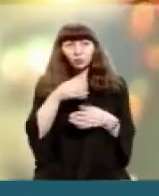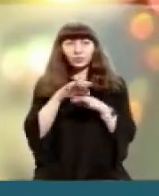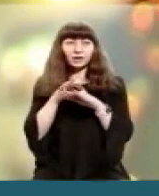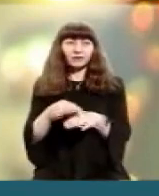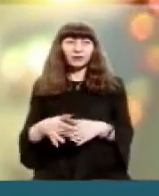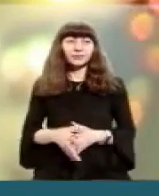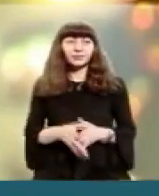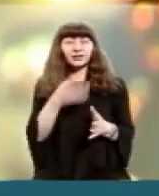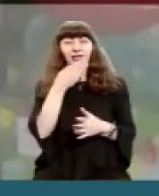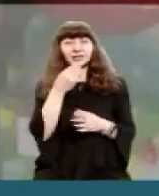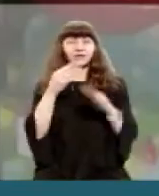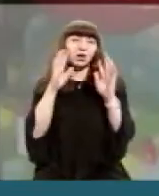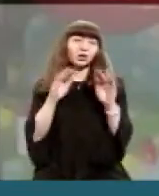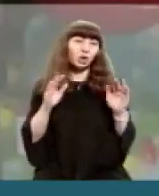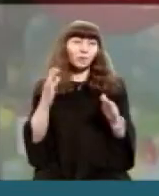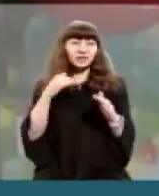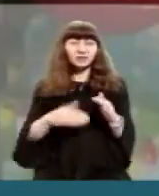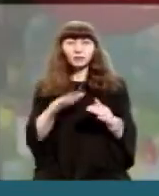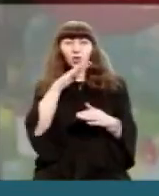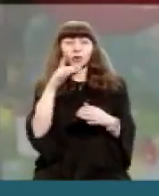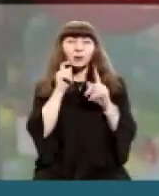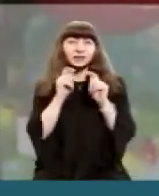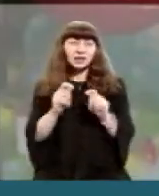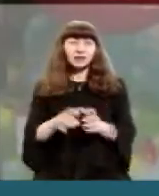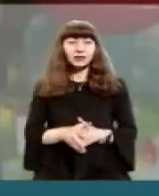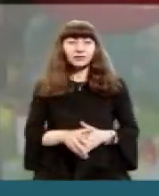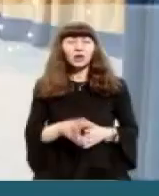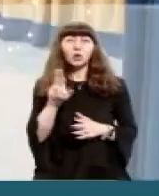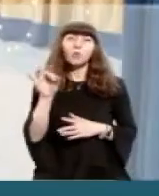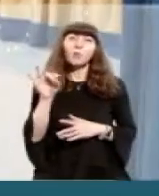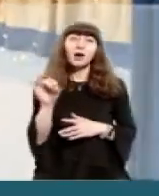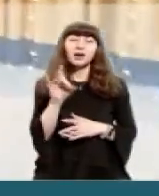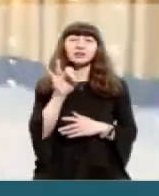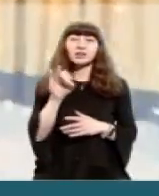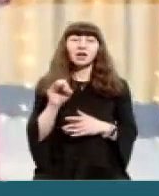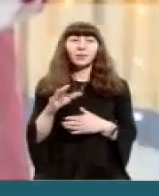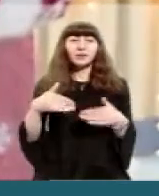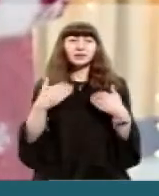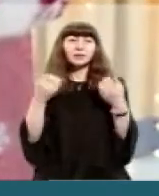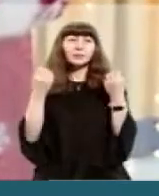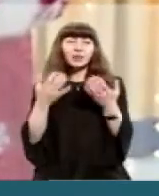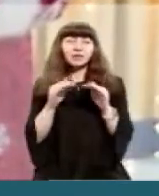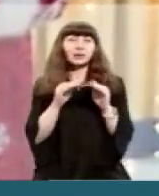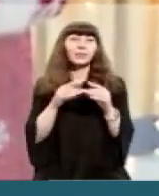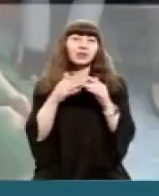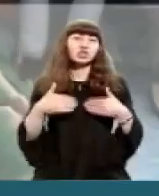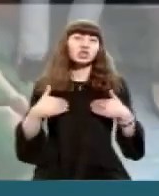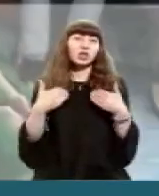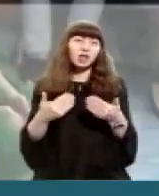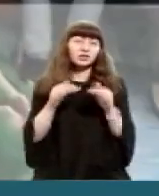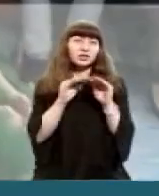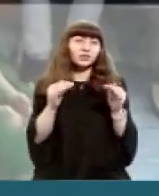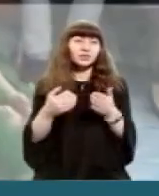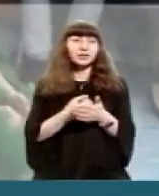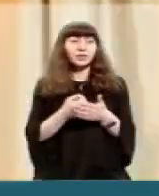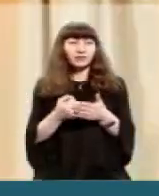положено в Новый год. Красивая елка, под ней множество подарков, конфет и игрушек. Кумар Аксакалов поздравил детей с праздником, пожелал ребятам стремиться к успеху и